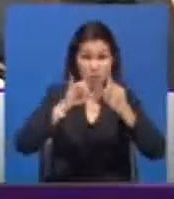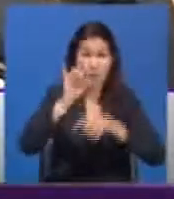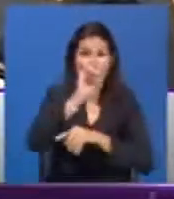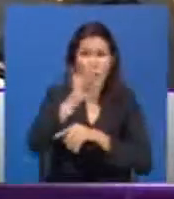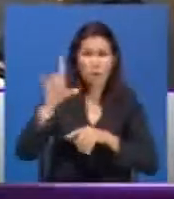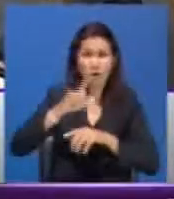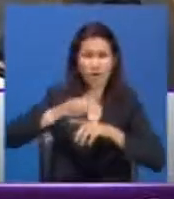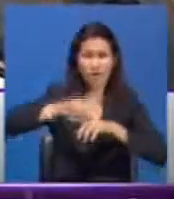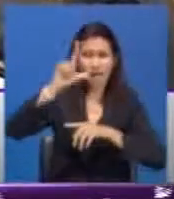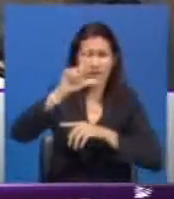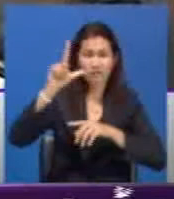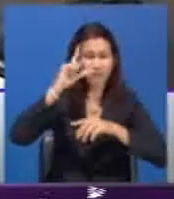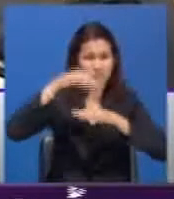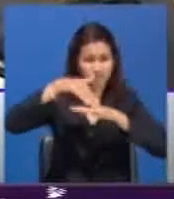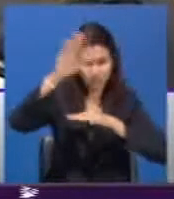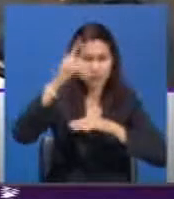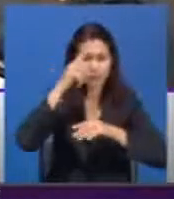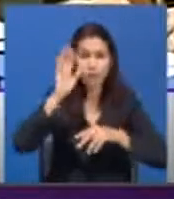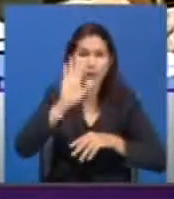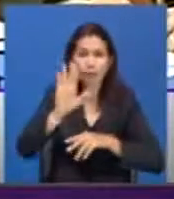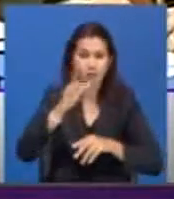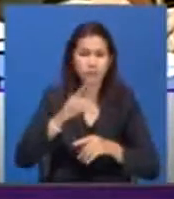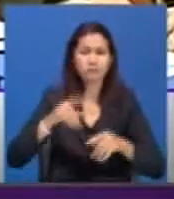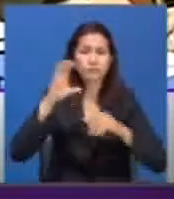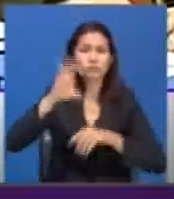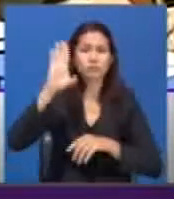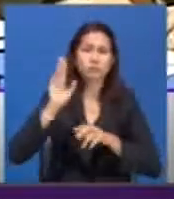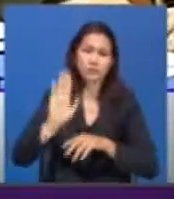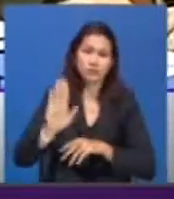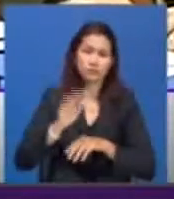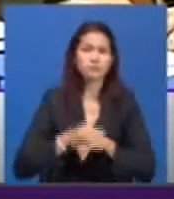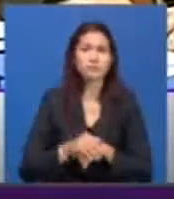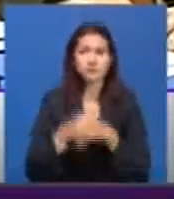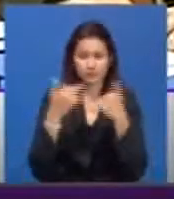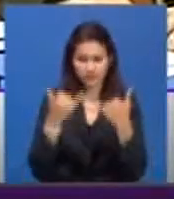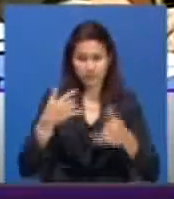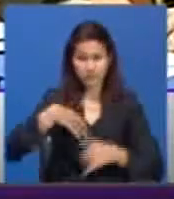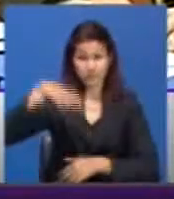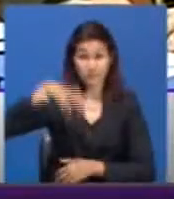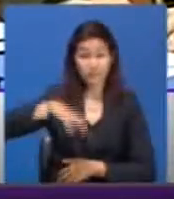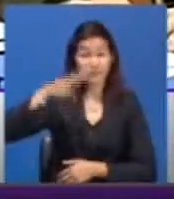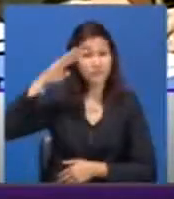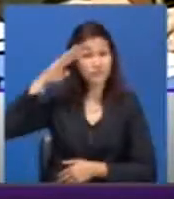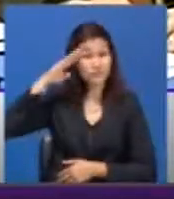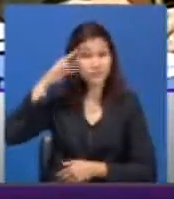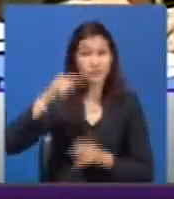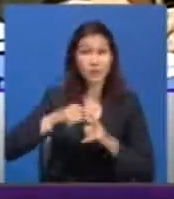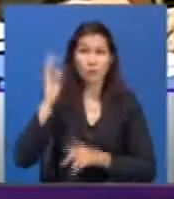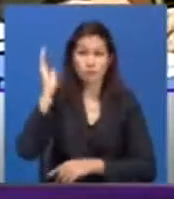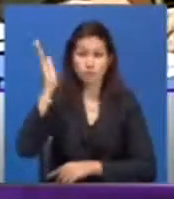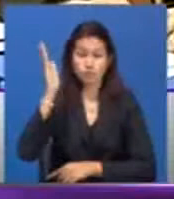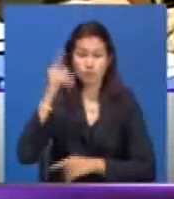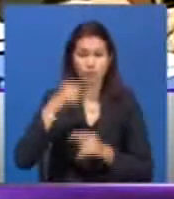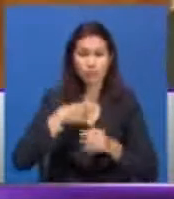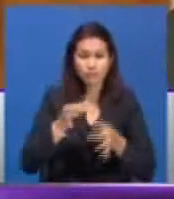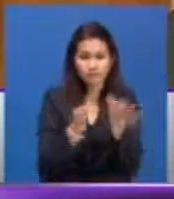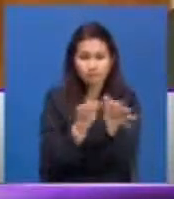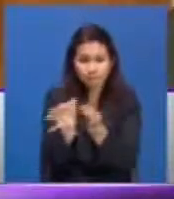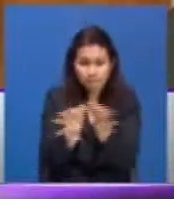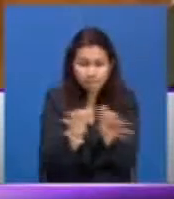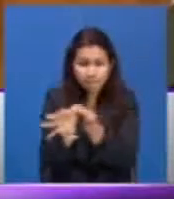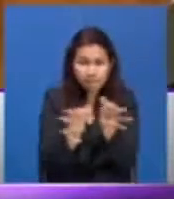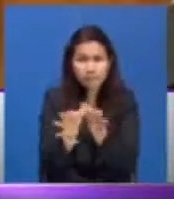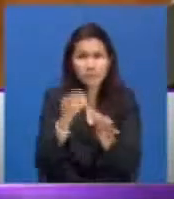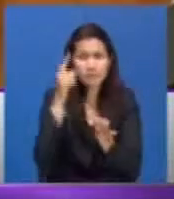จขณะที่พลตรีปนสแสงเทียนเจ้ากรมข่าวทหารบกและทีมโฆษกคสช.ร่วมกันชี้แจงผู้ช่ว